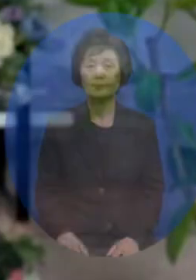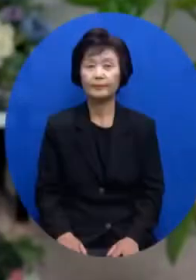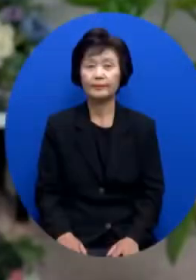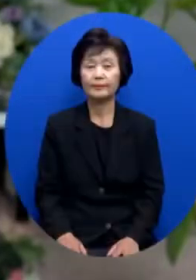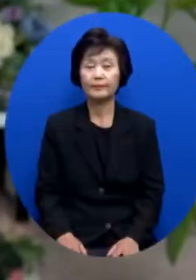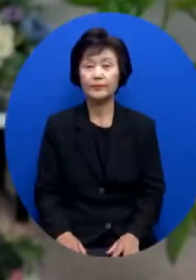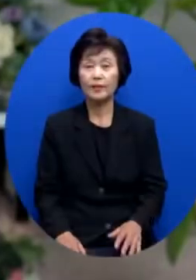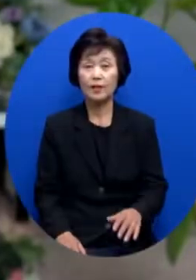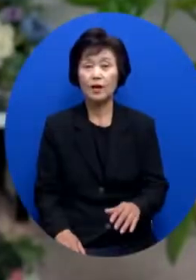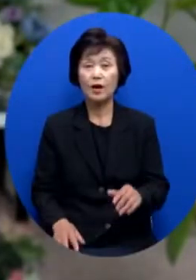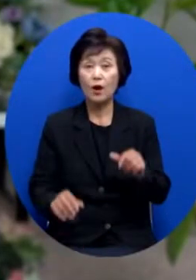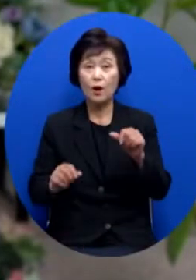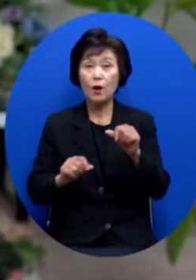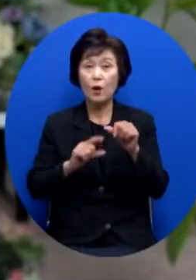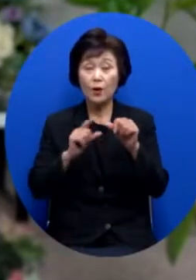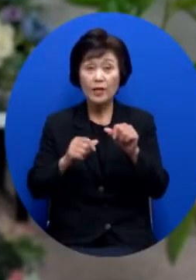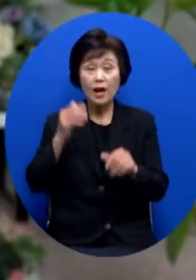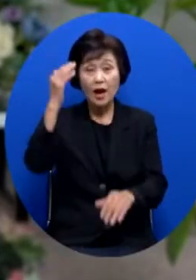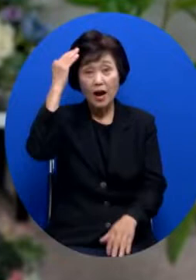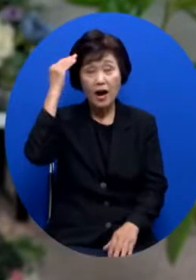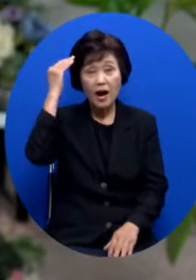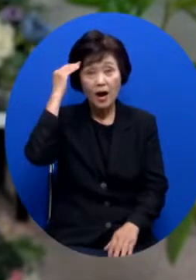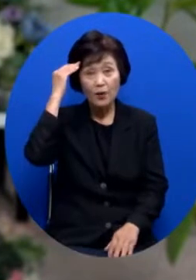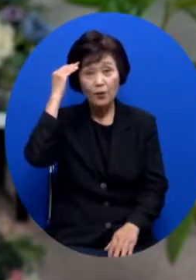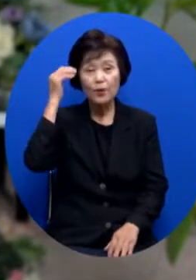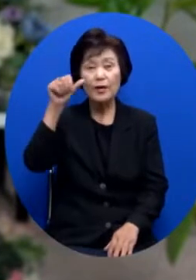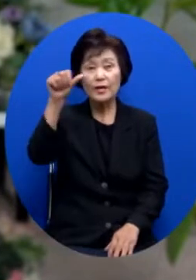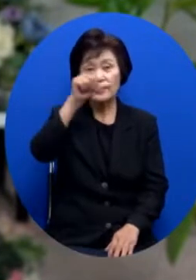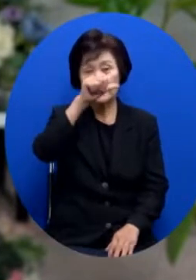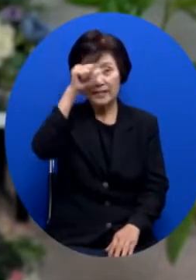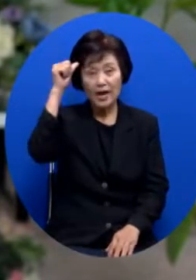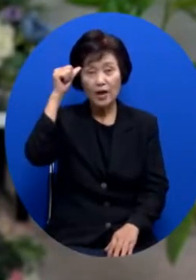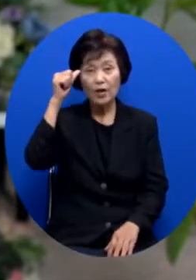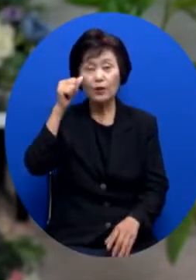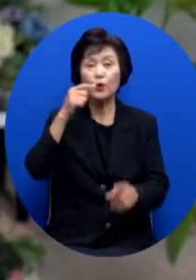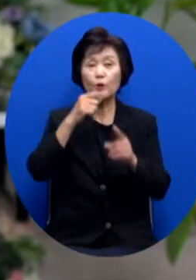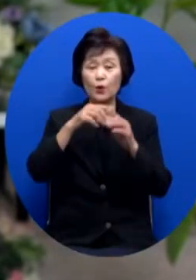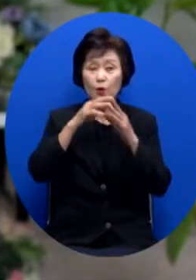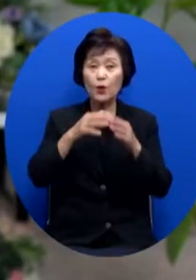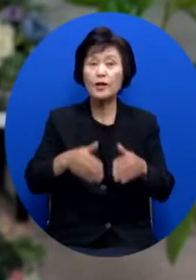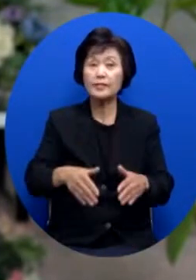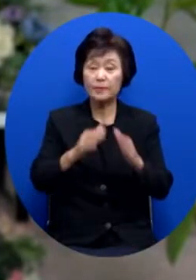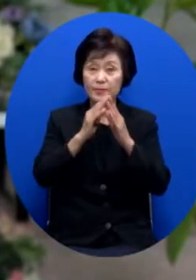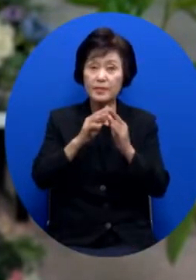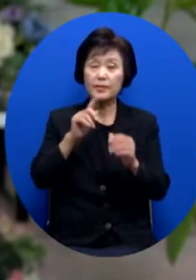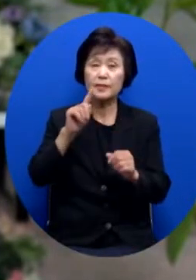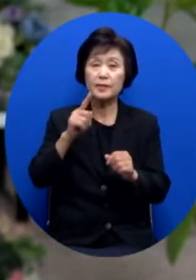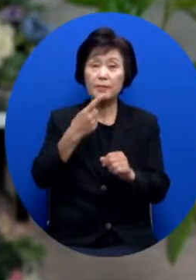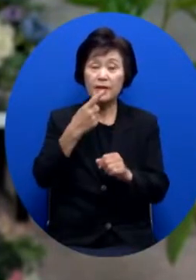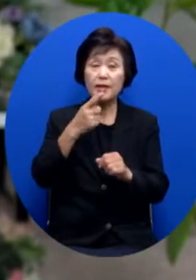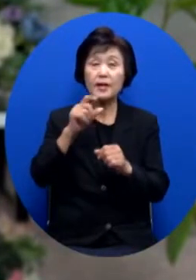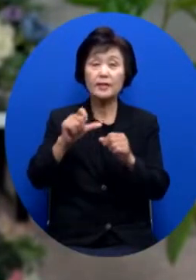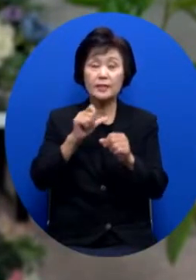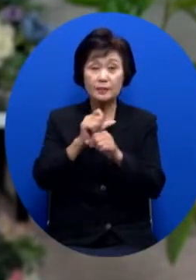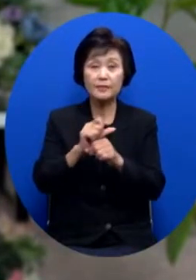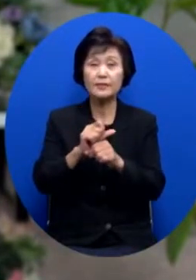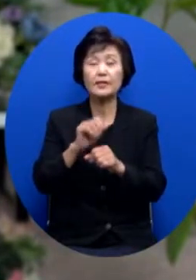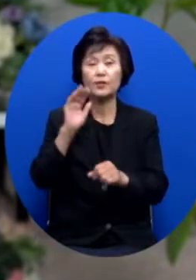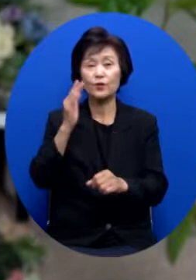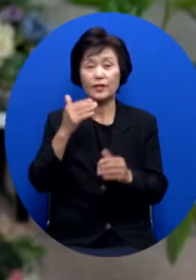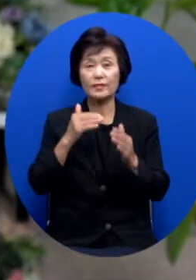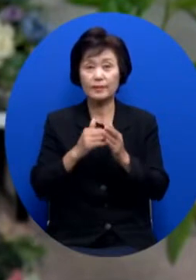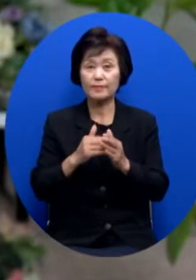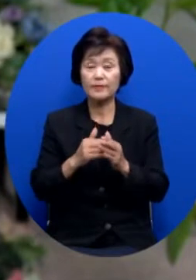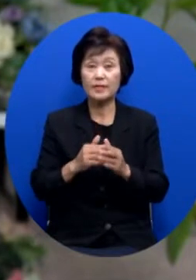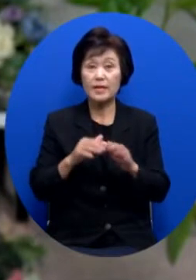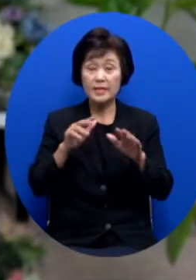올해는 한국장로교 총회가 설립된지 110주년이 되는 해입니다 지금까지